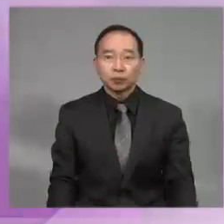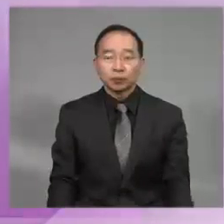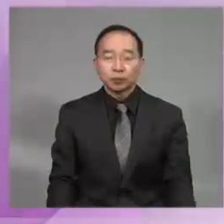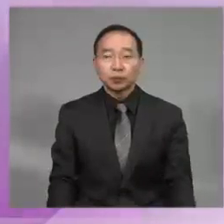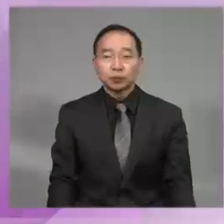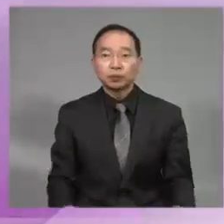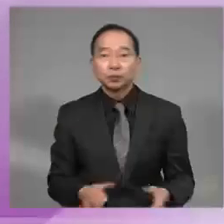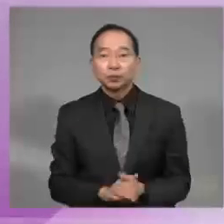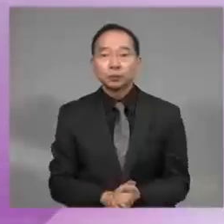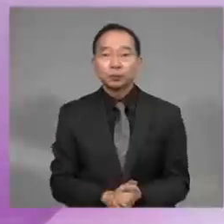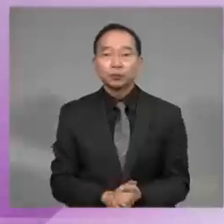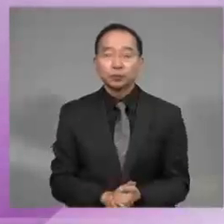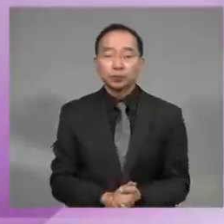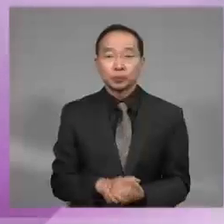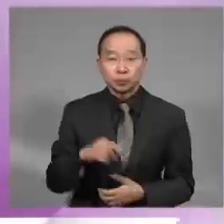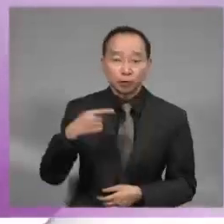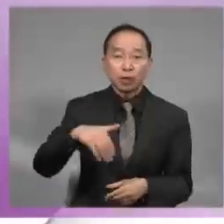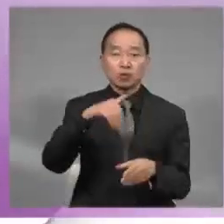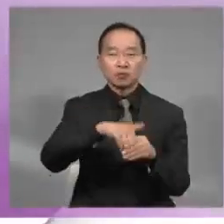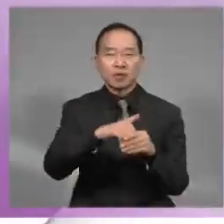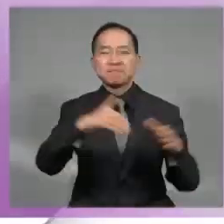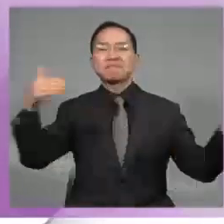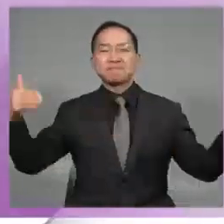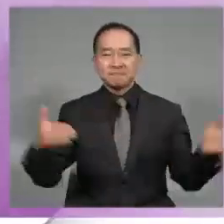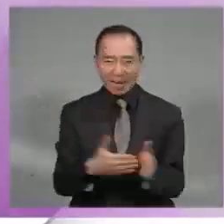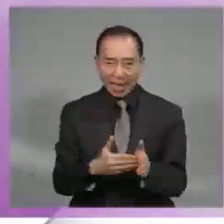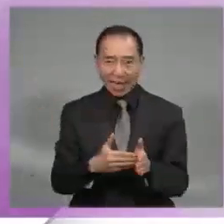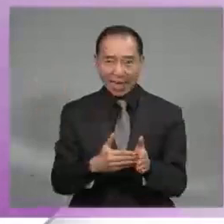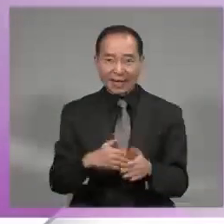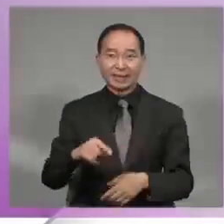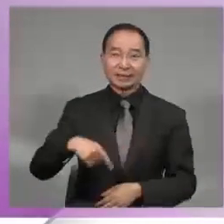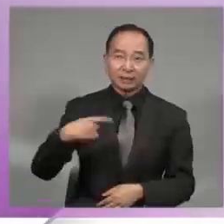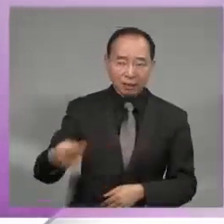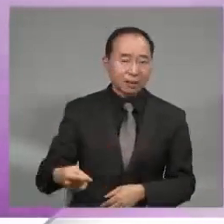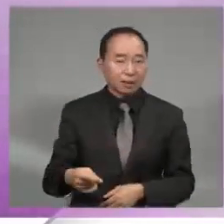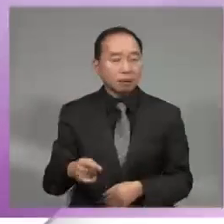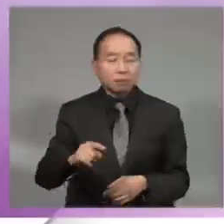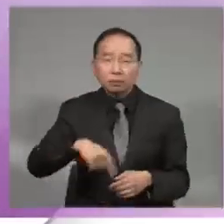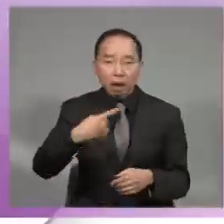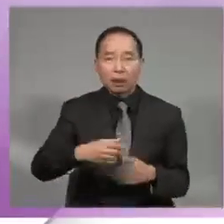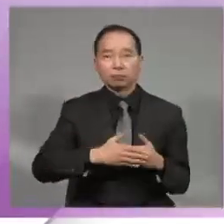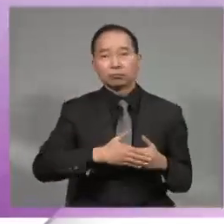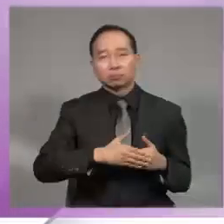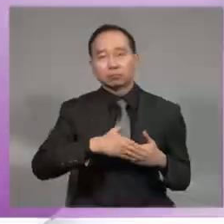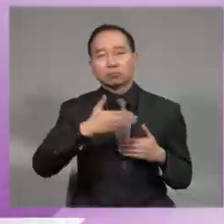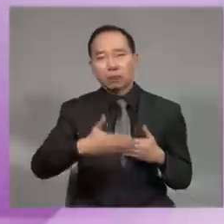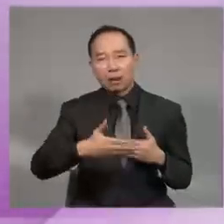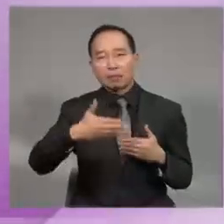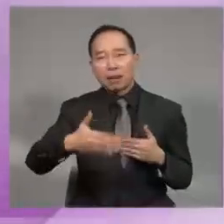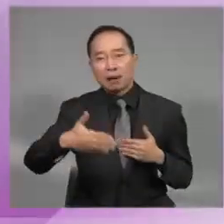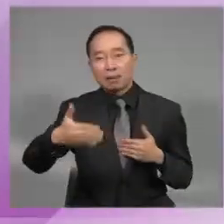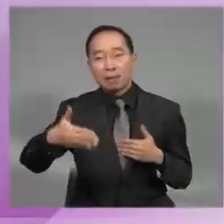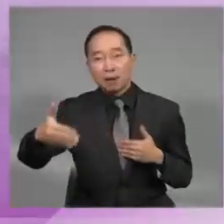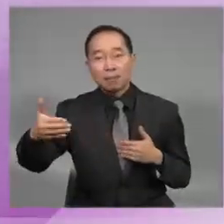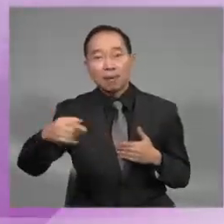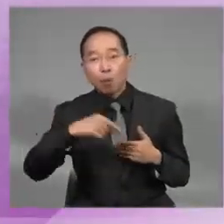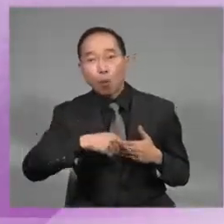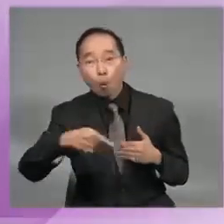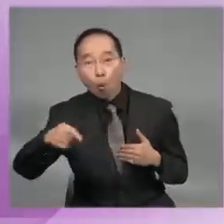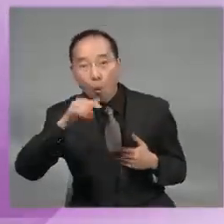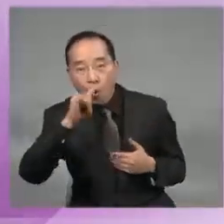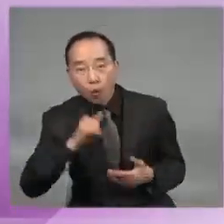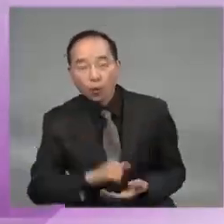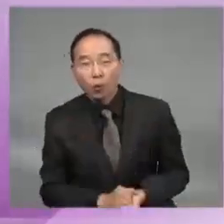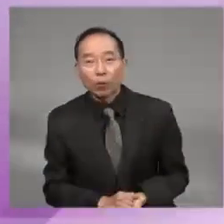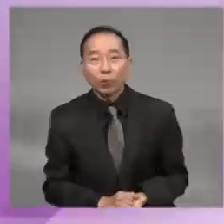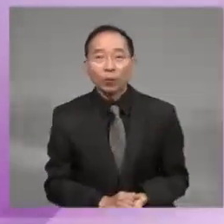자, 그럼 이제 저희가 투표 마감도 됐겠다. 이제 슬슬 정말 많은 분들이 절차에 의해서 투표 마감 이후 진행을 절차하게 될 것